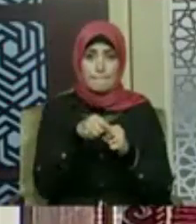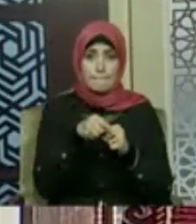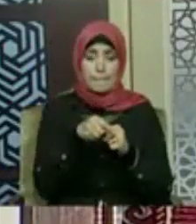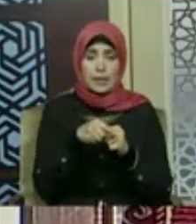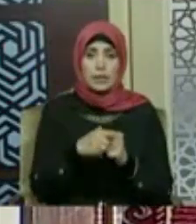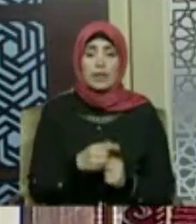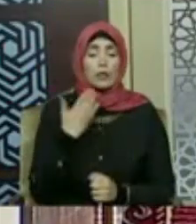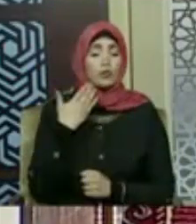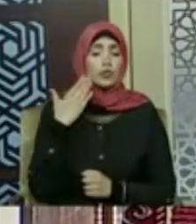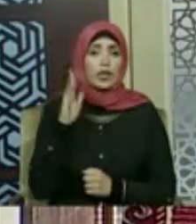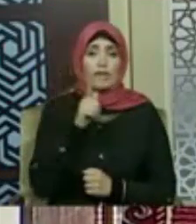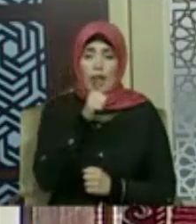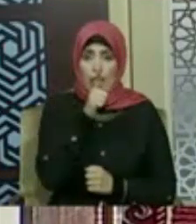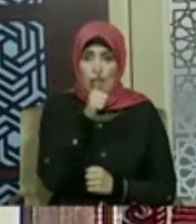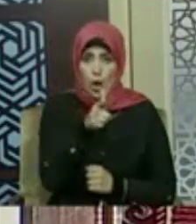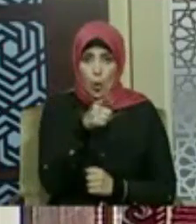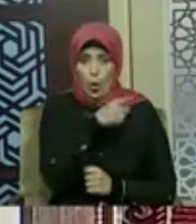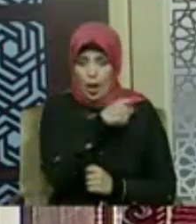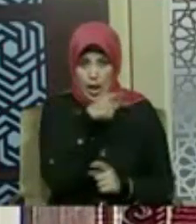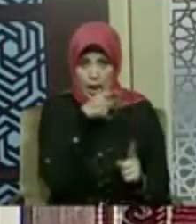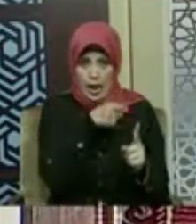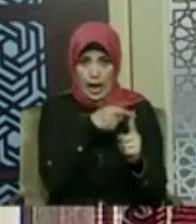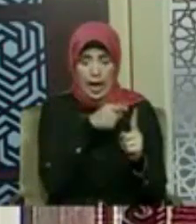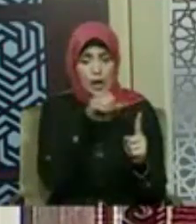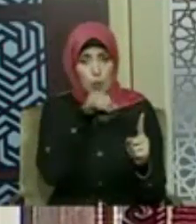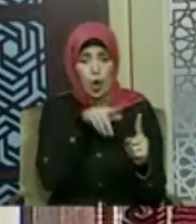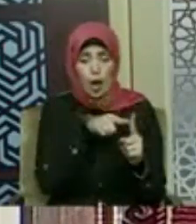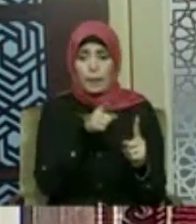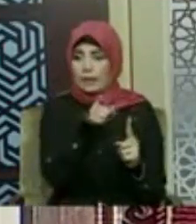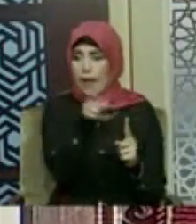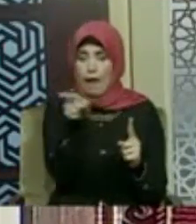نقول لك: ها هم